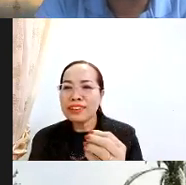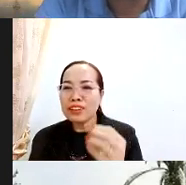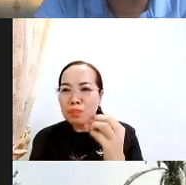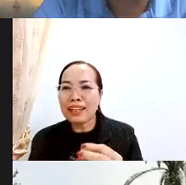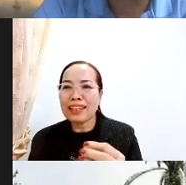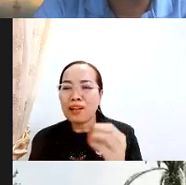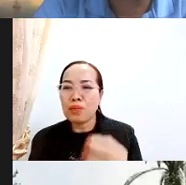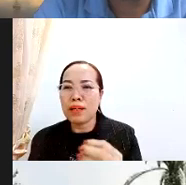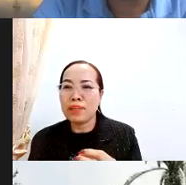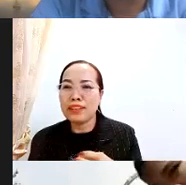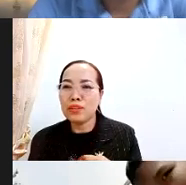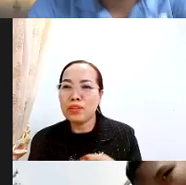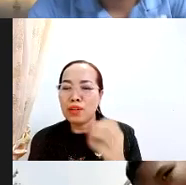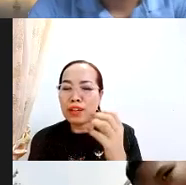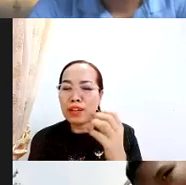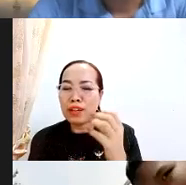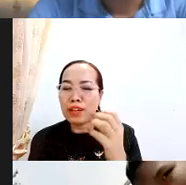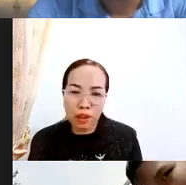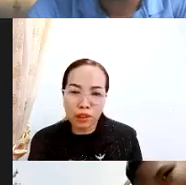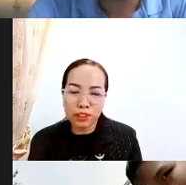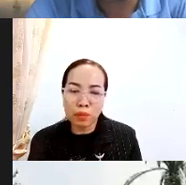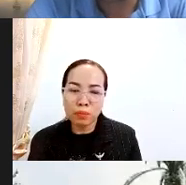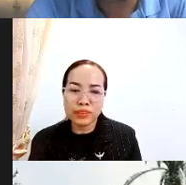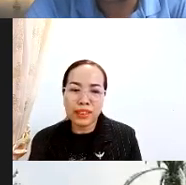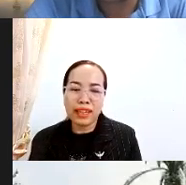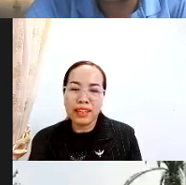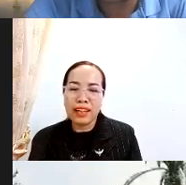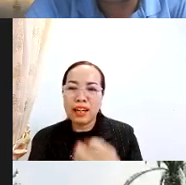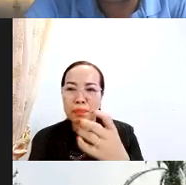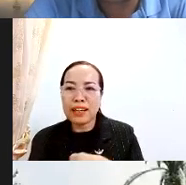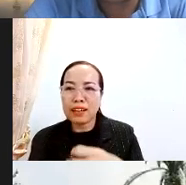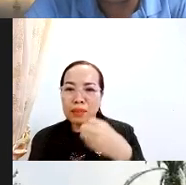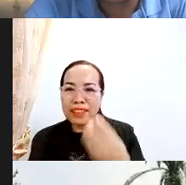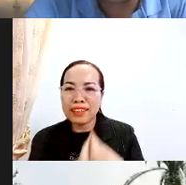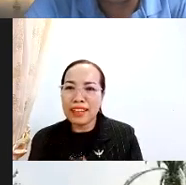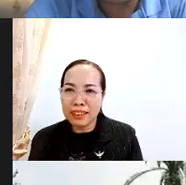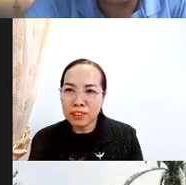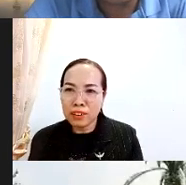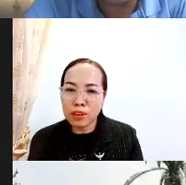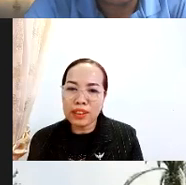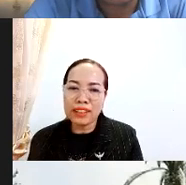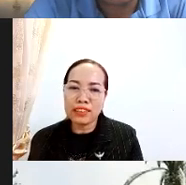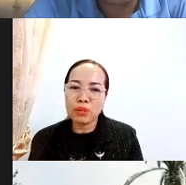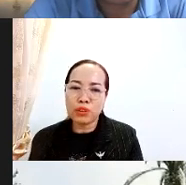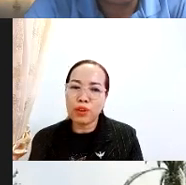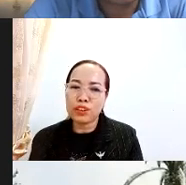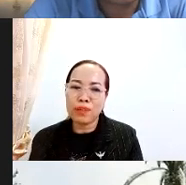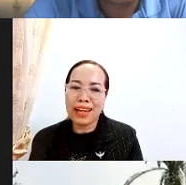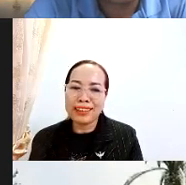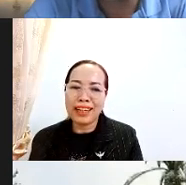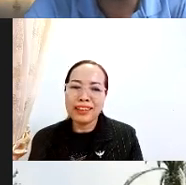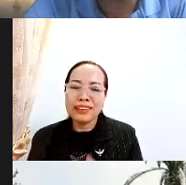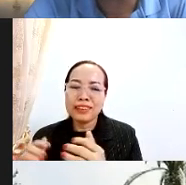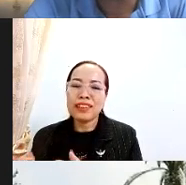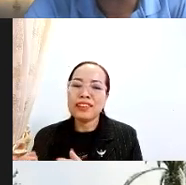hơn chục ba tha lôi ram mơn nó lộ kẹn vô tục áo nhom cha hai prạ là mà liên là lá nó cứ lộ kẹn vô tục áo nhom đài